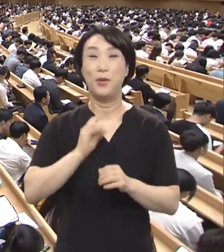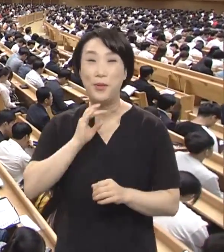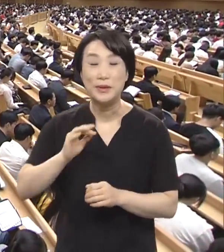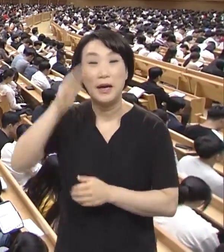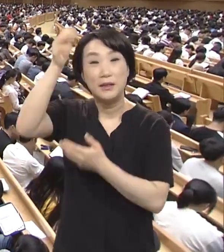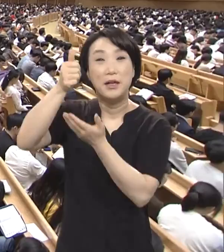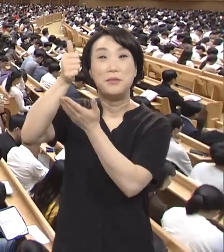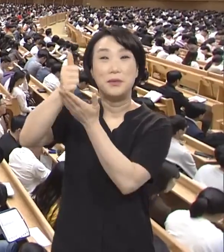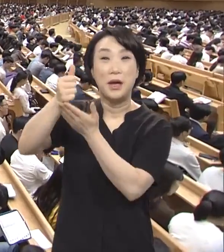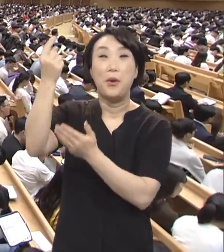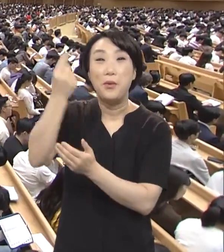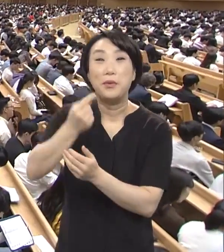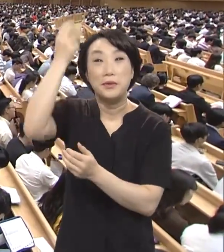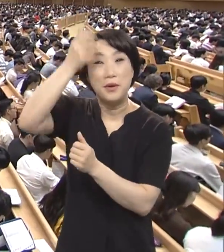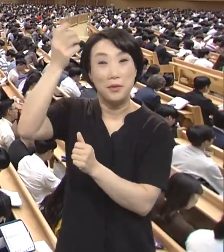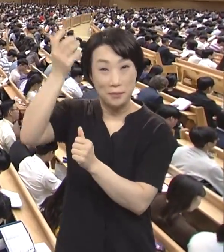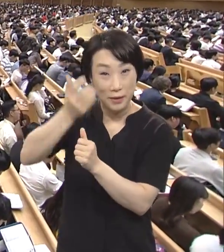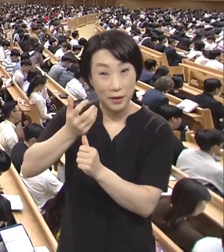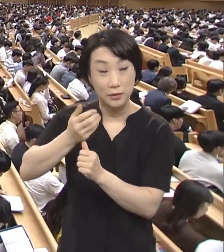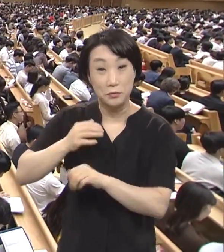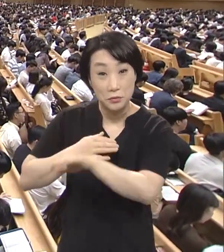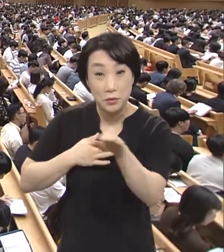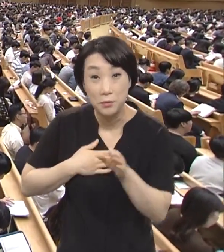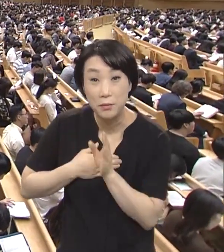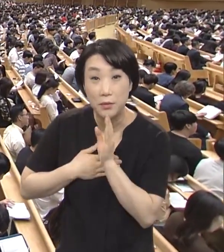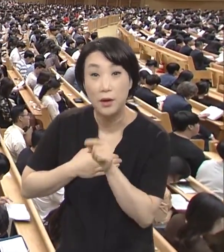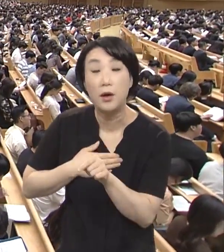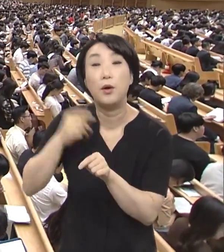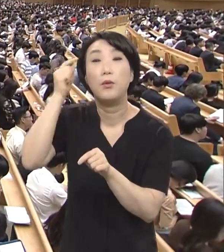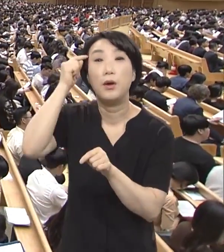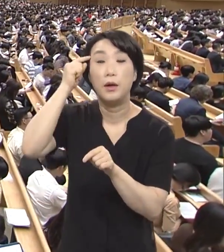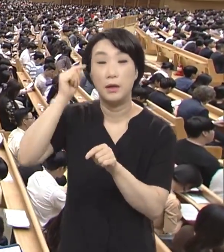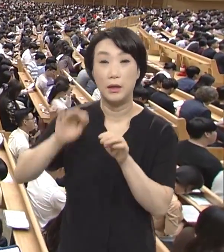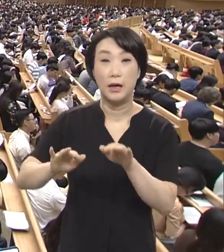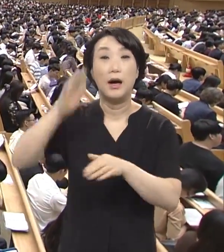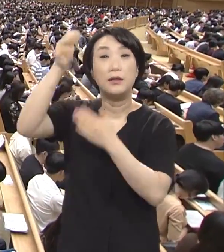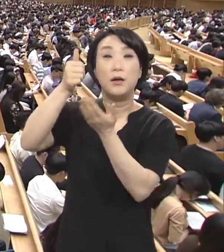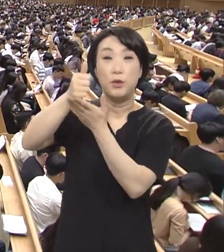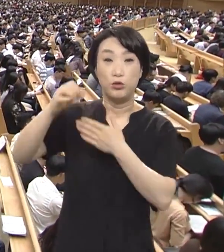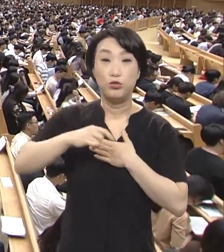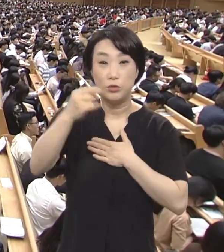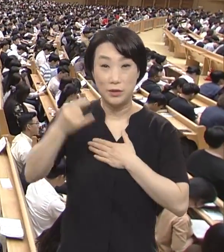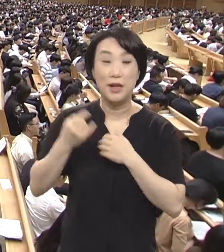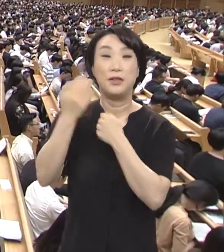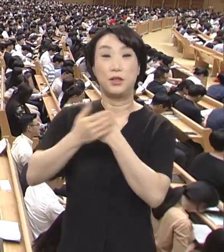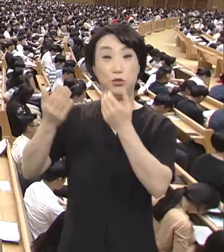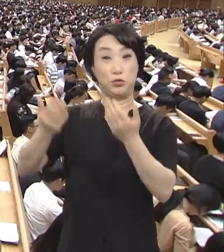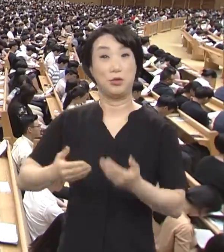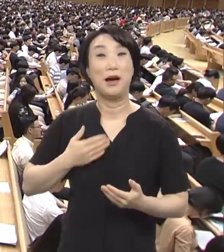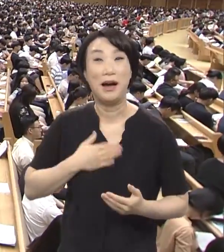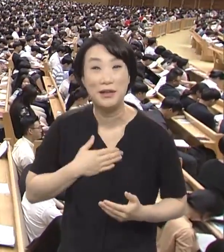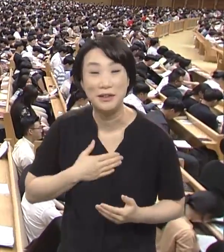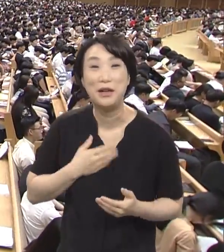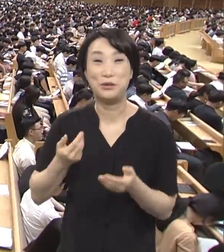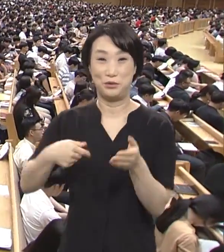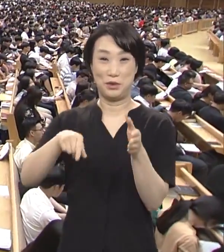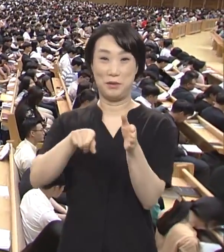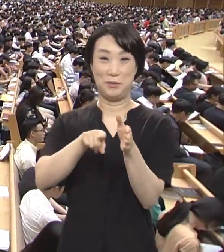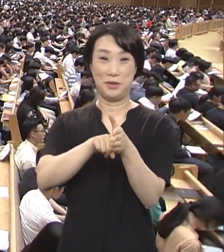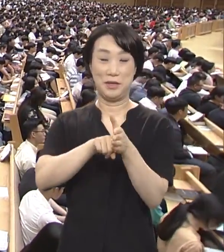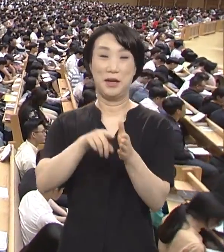오직 하나님께로 온 영을 받았으니 이는 우리로 하여금 하나님께서 우리에게 은혜로 주신 것들을 알게